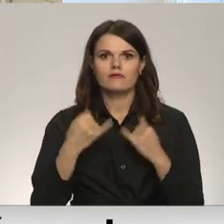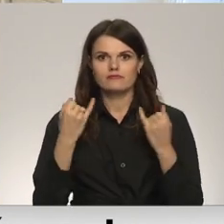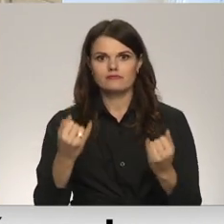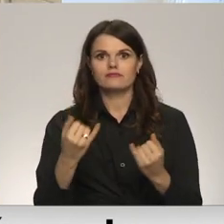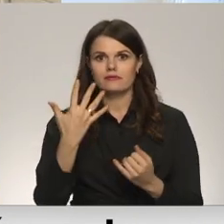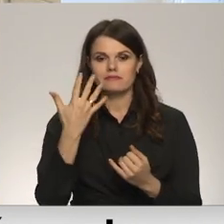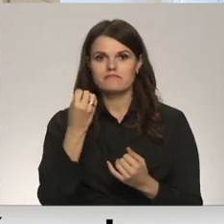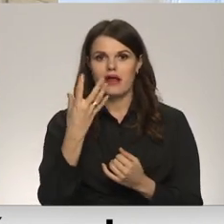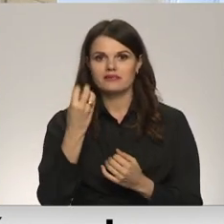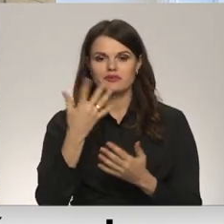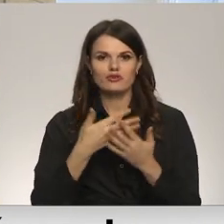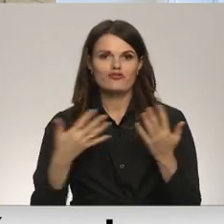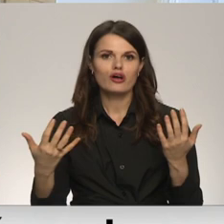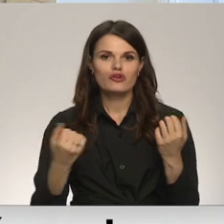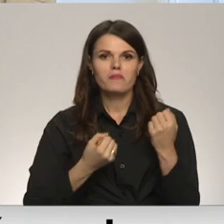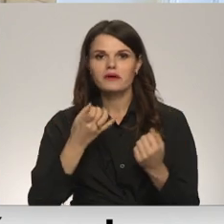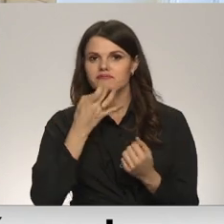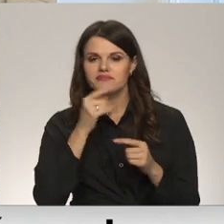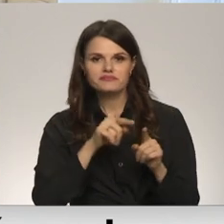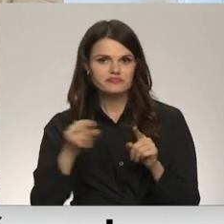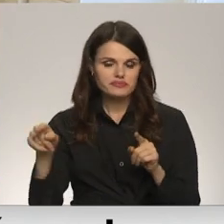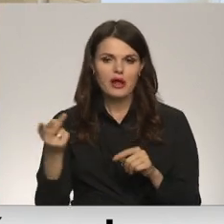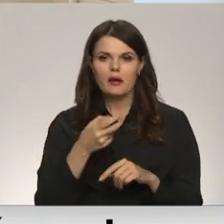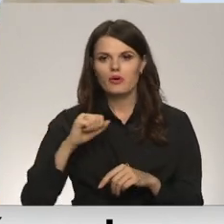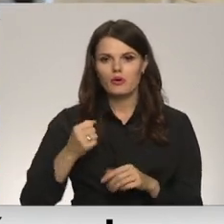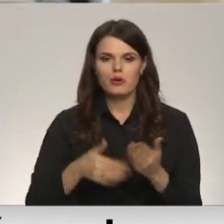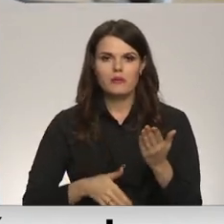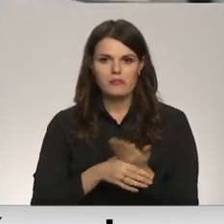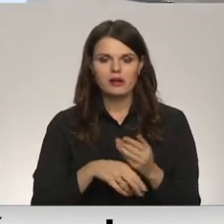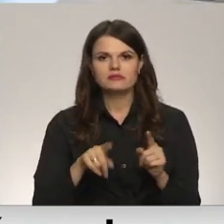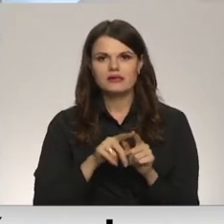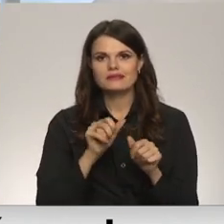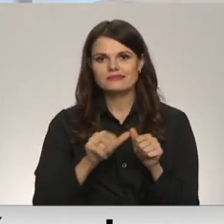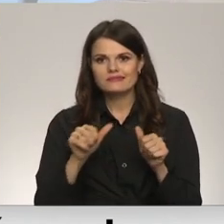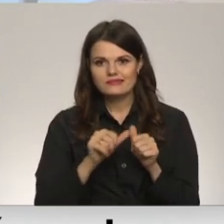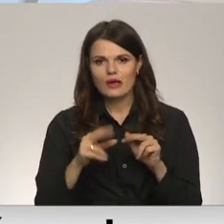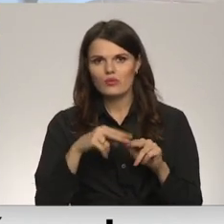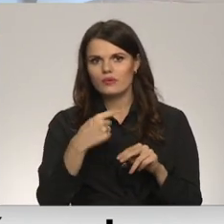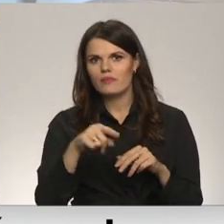piedāvāt 15 dažādu braucumiem. Turklāt abu kolēģi palīdzēja ar zāļu un pārējo preču